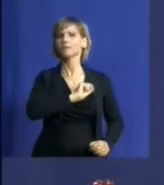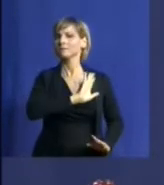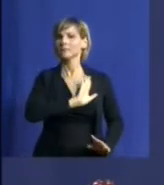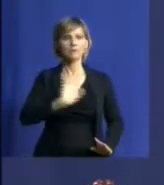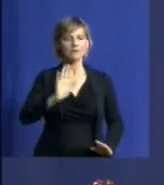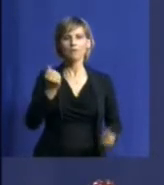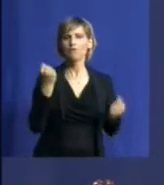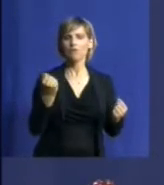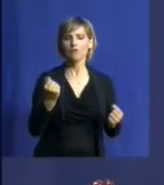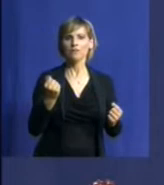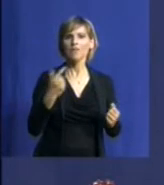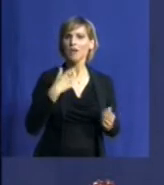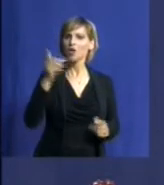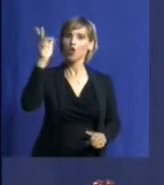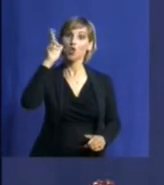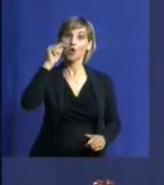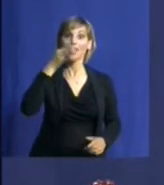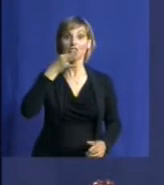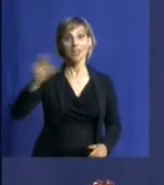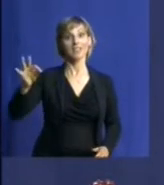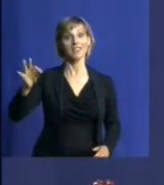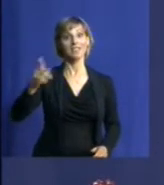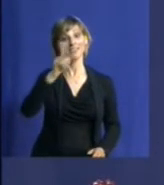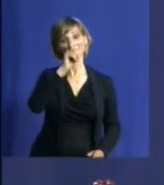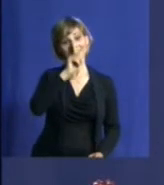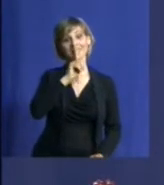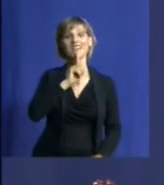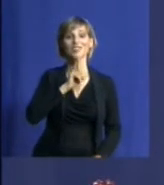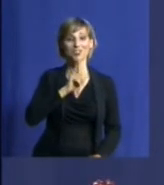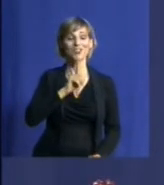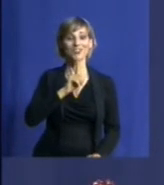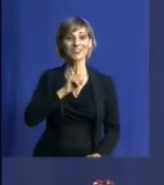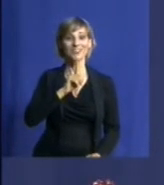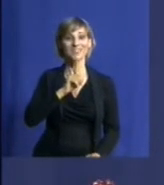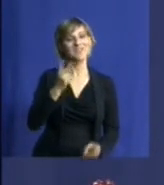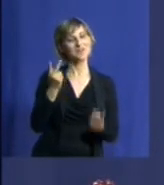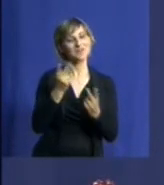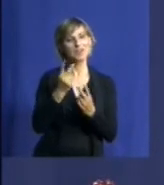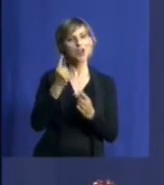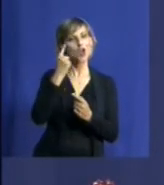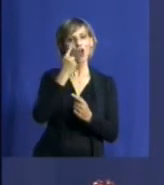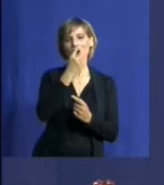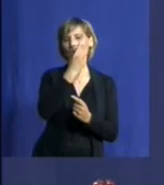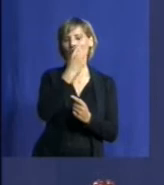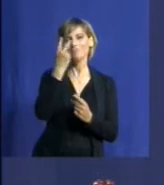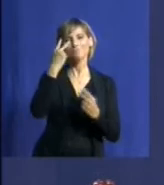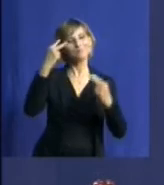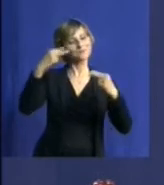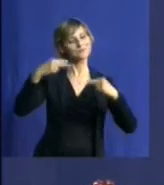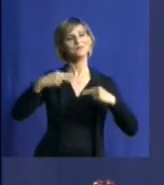donna gentile, è una donna silenziosa, in effetti i suoi occhi parlano per